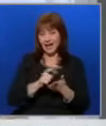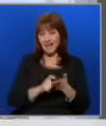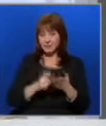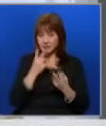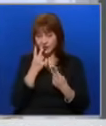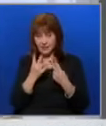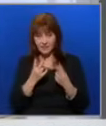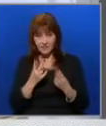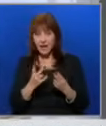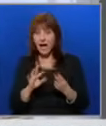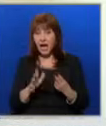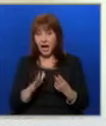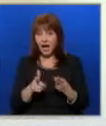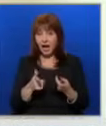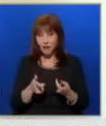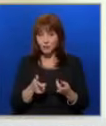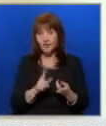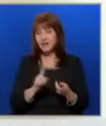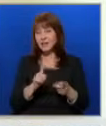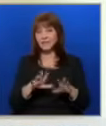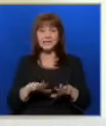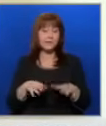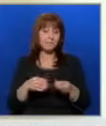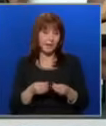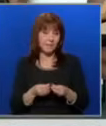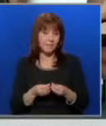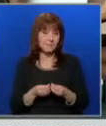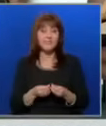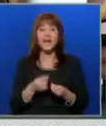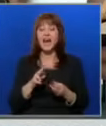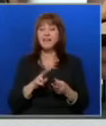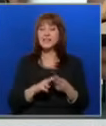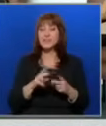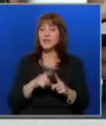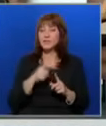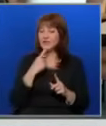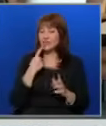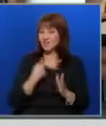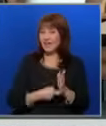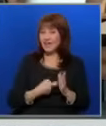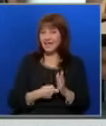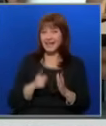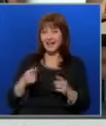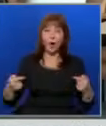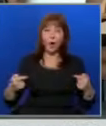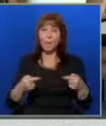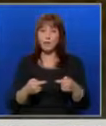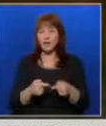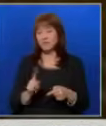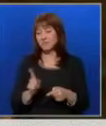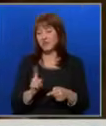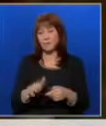защото априори такава разписка не е действителна. Според победителя на балотажа в София Васил Терзиев, твърденията на неговия опонент са